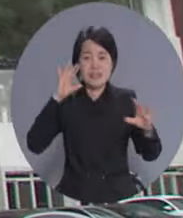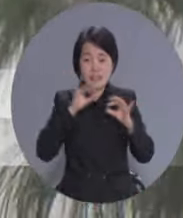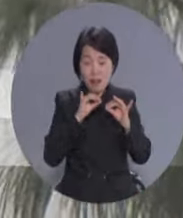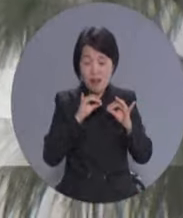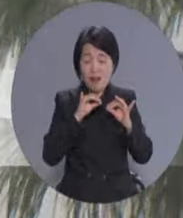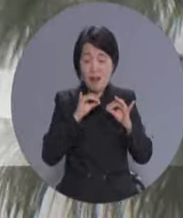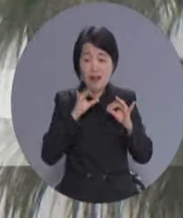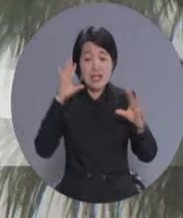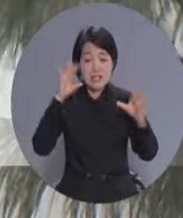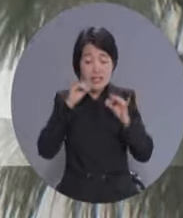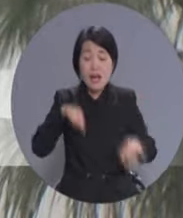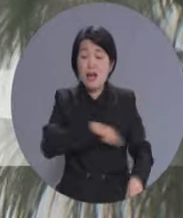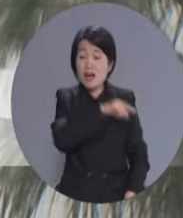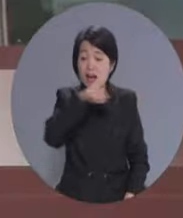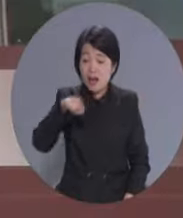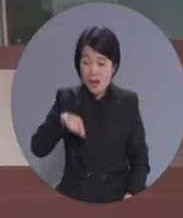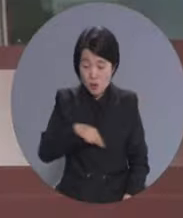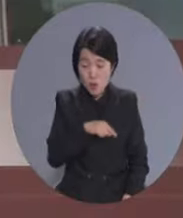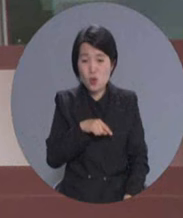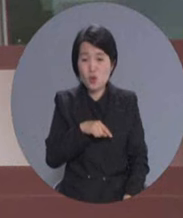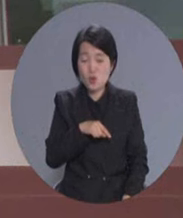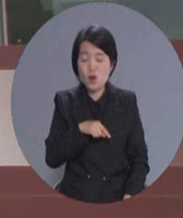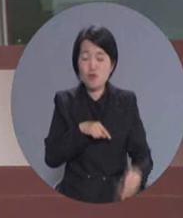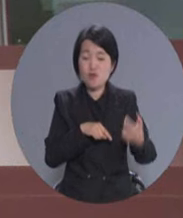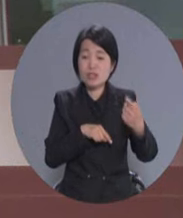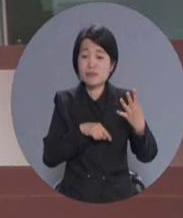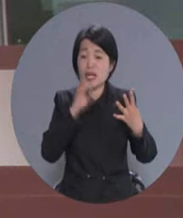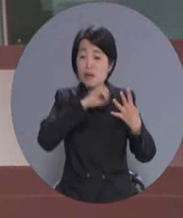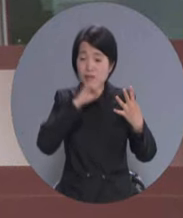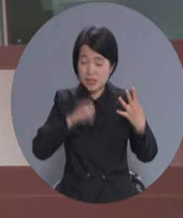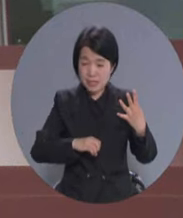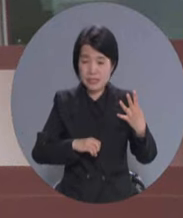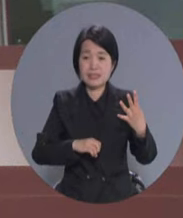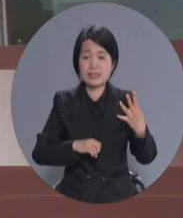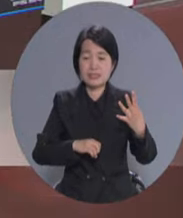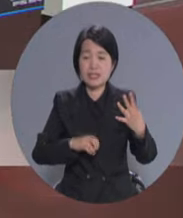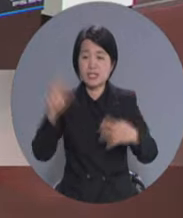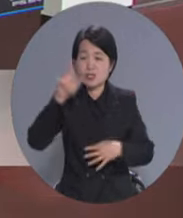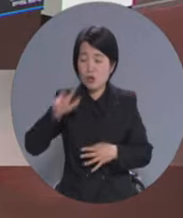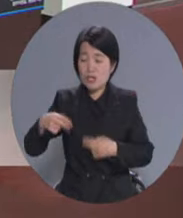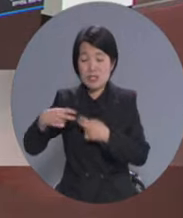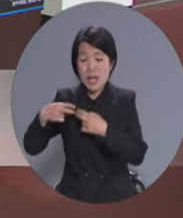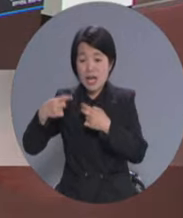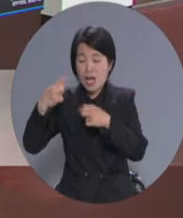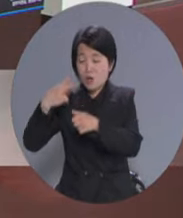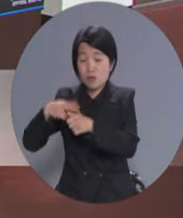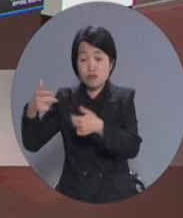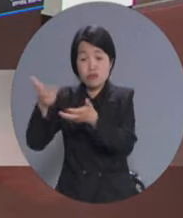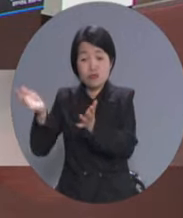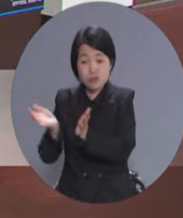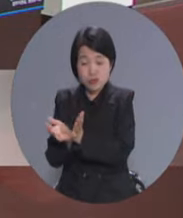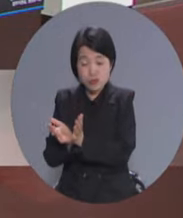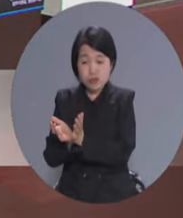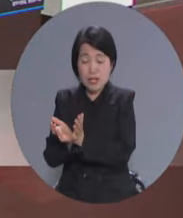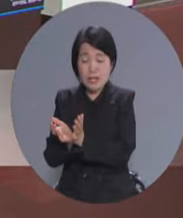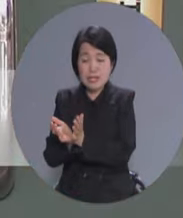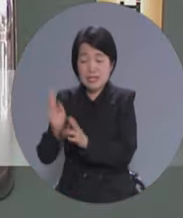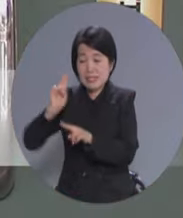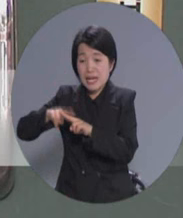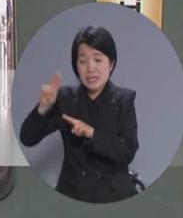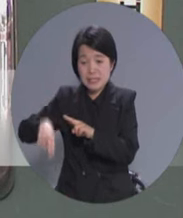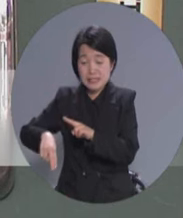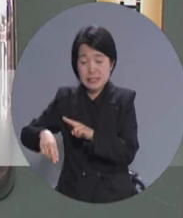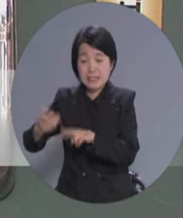찬성했습니다 사직서 제출에 찬성한 교수의 64% 또 전국 의과대학교 교수협의회가 집단 사직서를